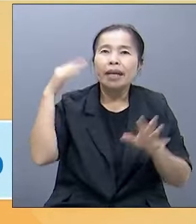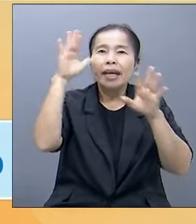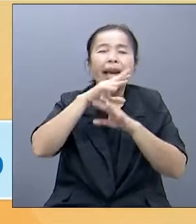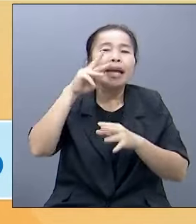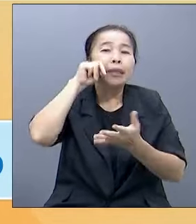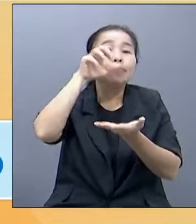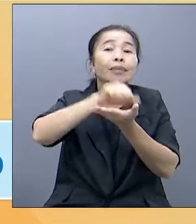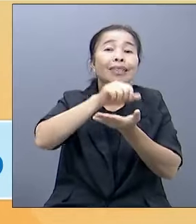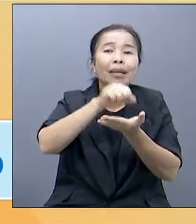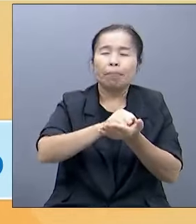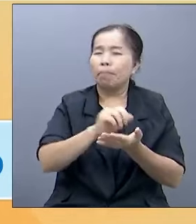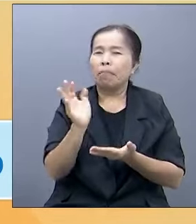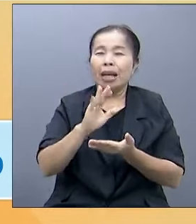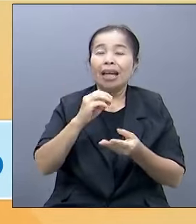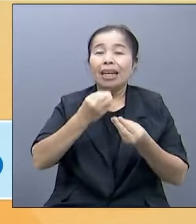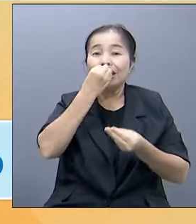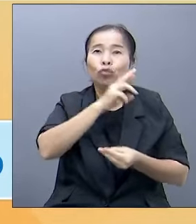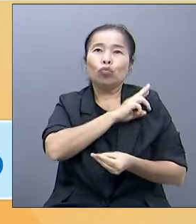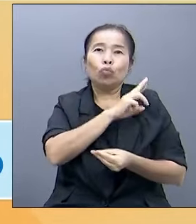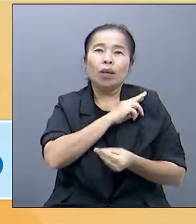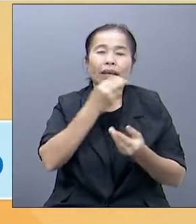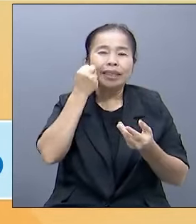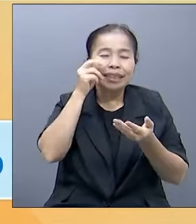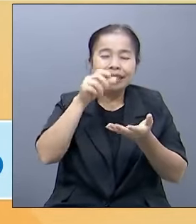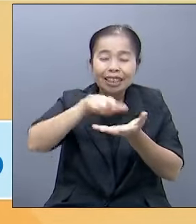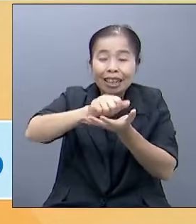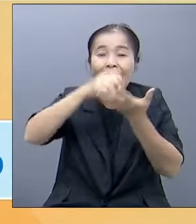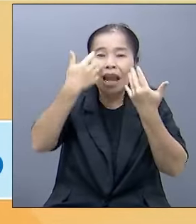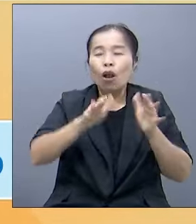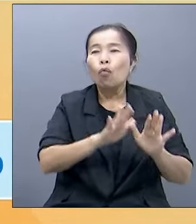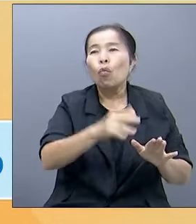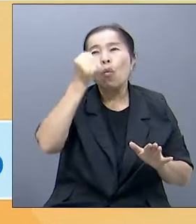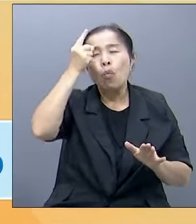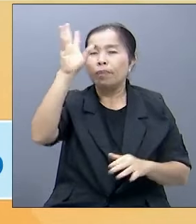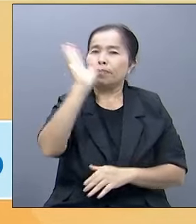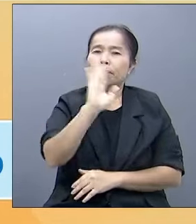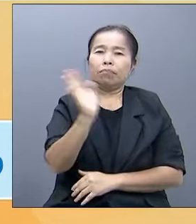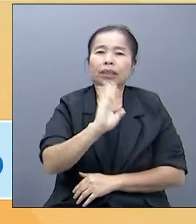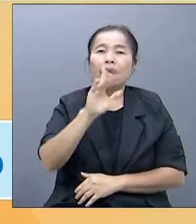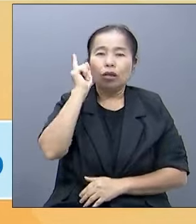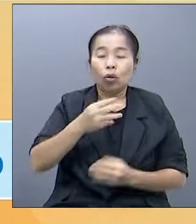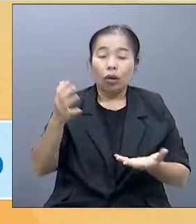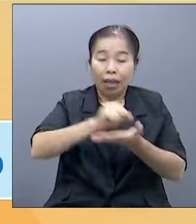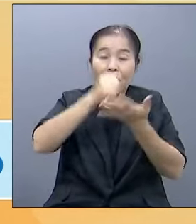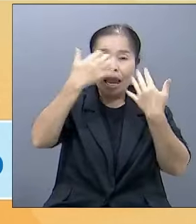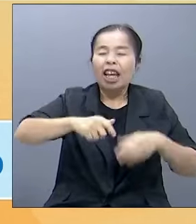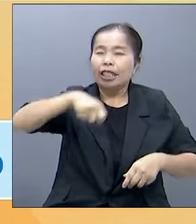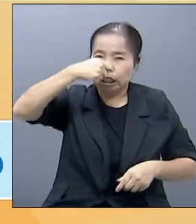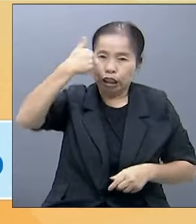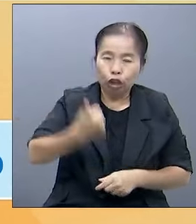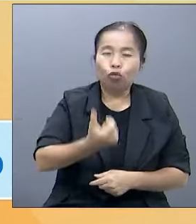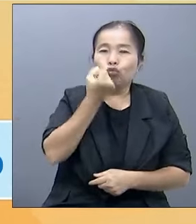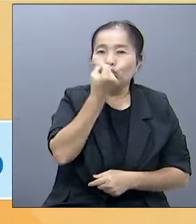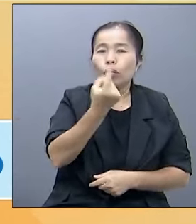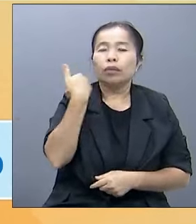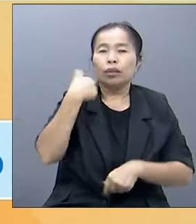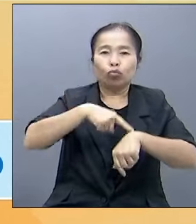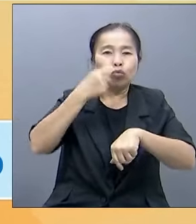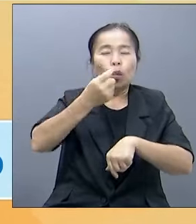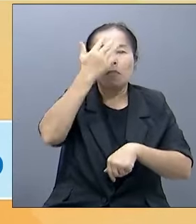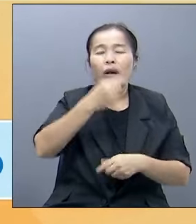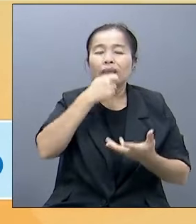ราะฉะนั้นอย่าทำทิ้งไว้นานอย่าทิ้งไว้ค้างคืนนะคะคุณผู้ชมทำแล้วก็รับประทาน ไม่งั้นเดี๋ยวรสชาติมันจะเสียเห